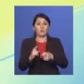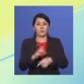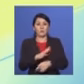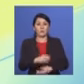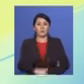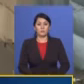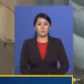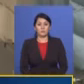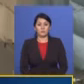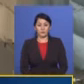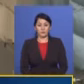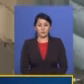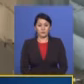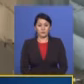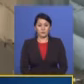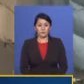өзгеріс енгізген.